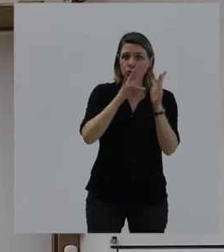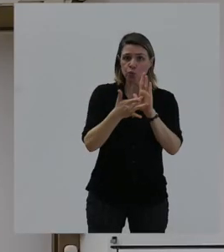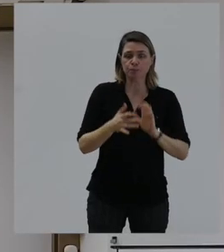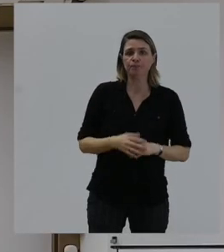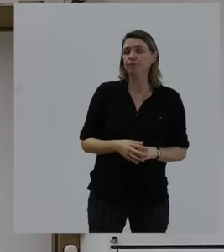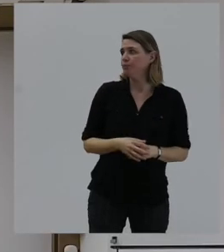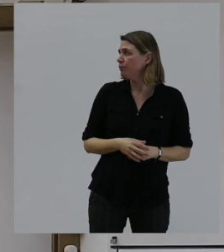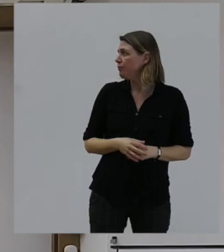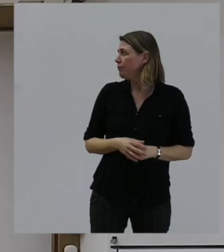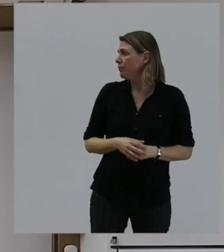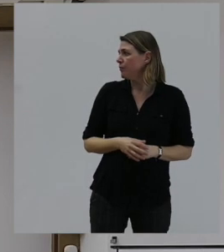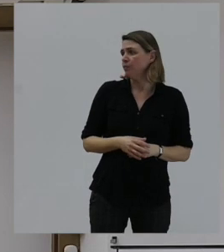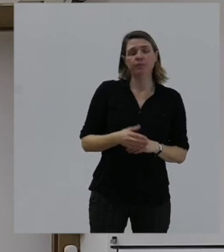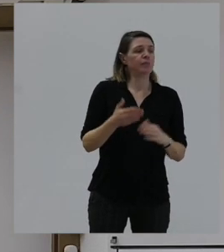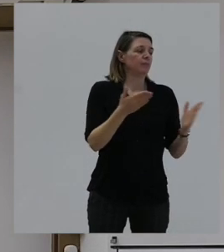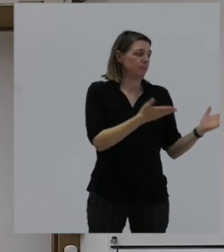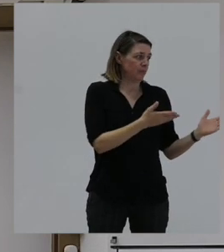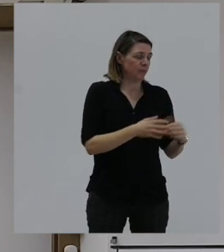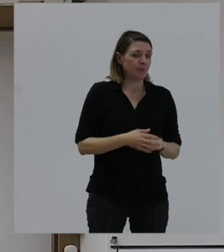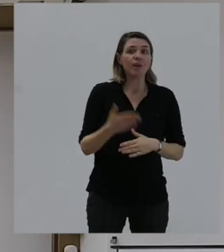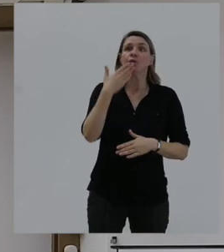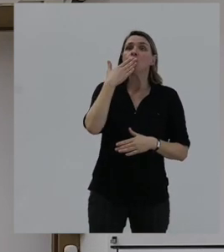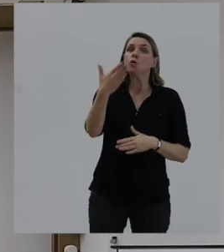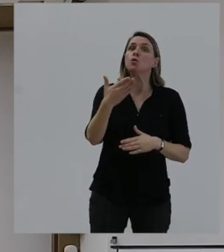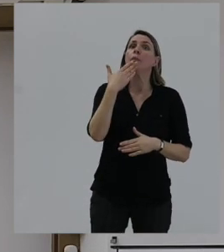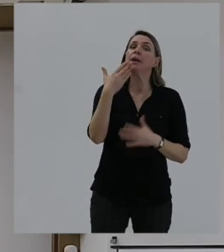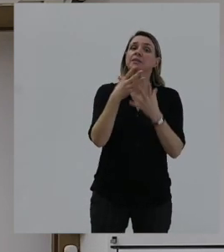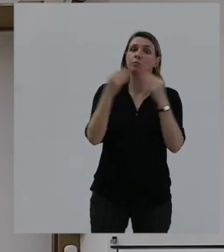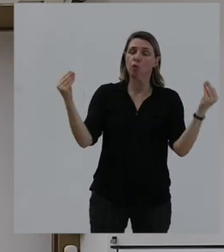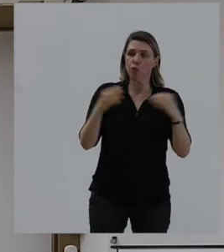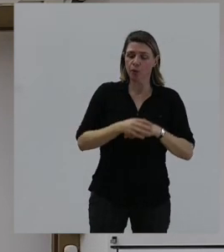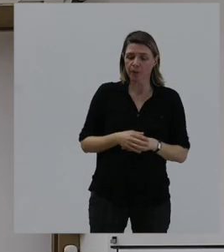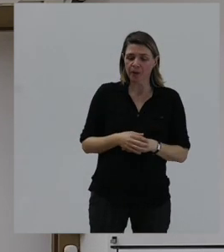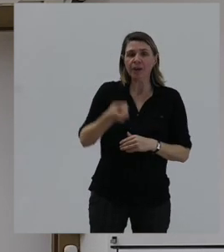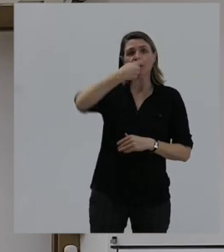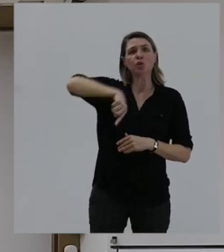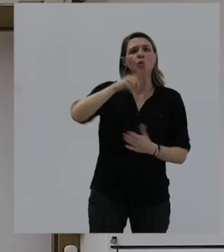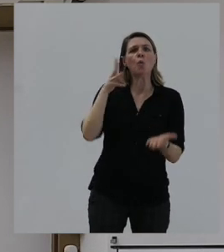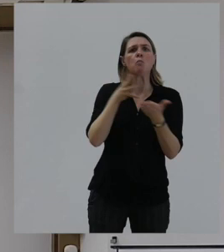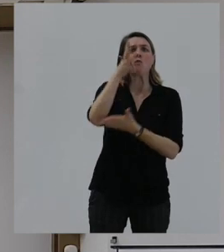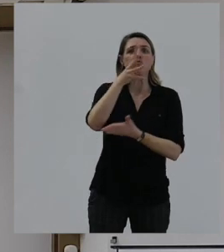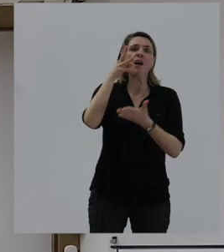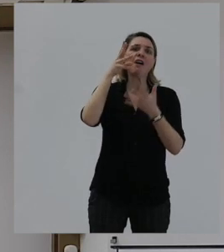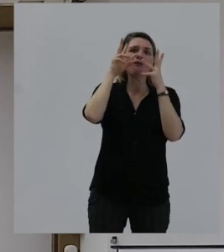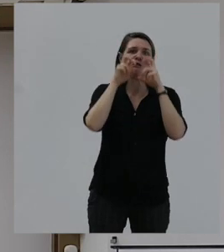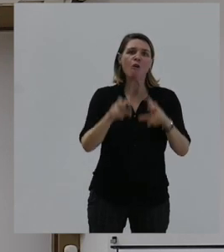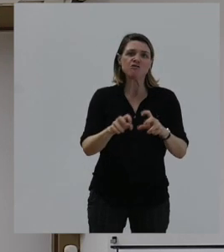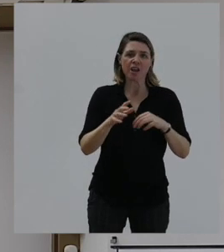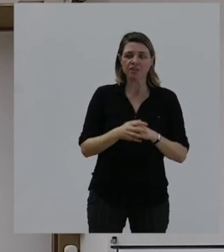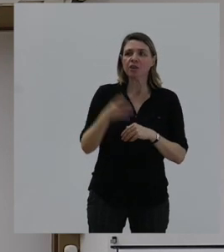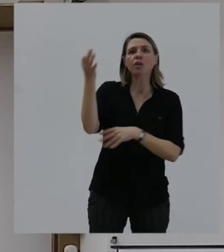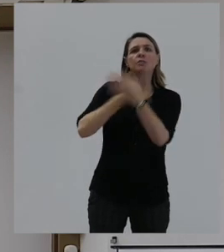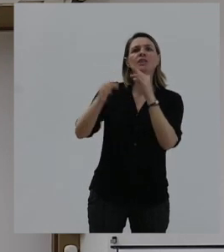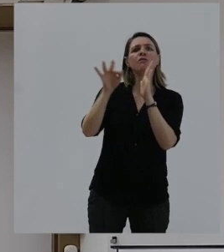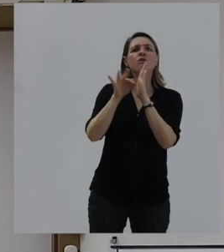me tourne vers vous, je pense que c'est Nicolas Labarre. Bonjour, merci beaucoup. Alors nous, le projet de recherche s'est construit, alors on parlait de la fonction des